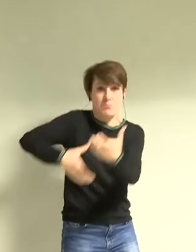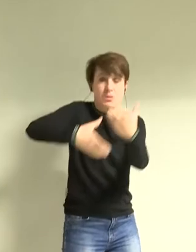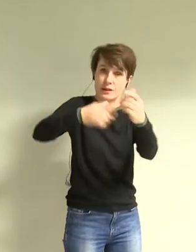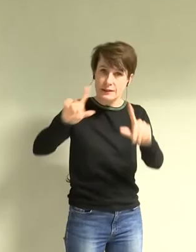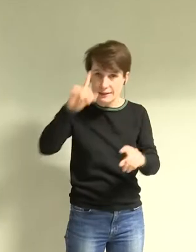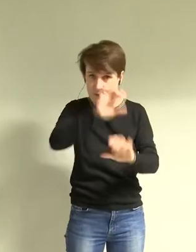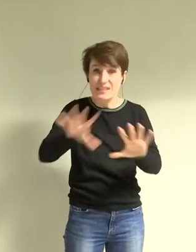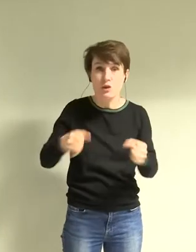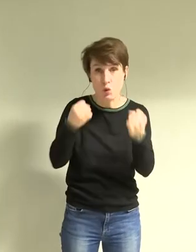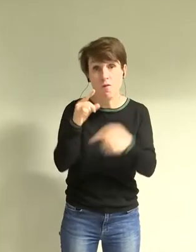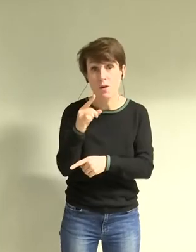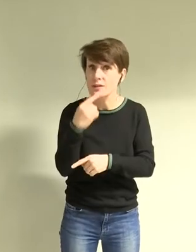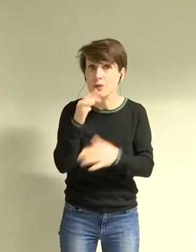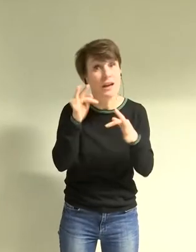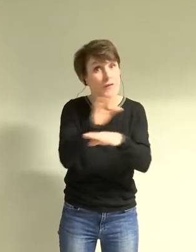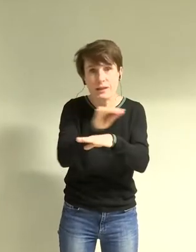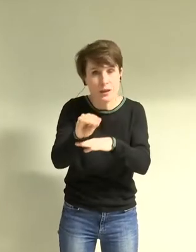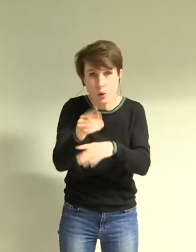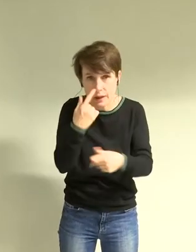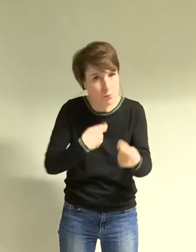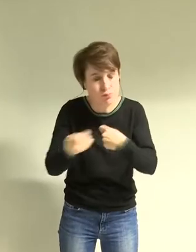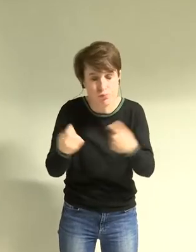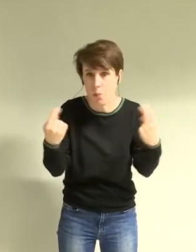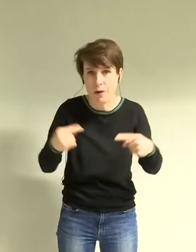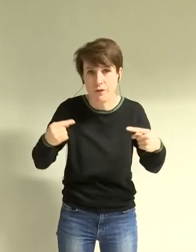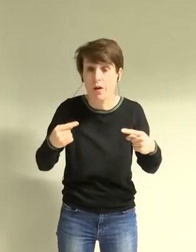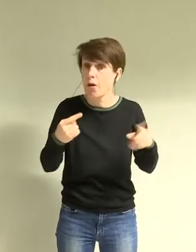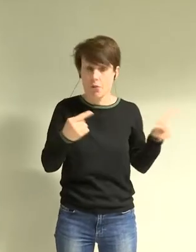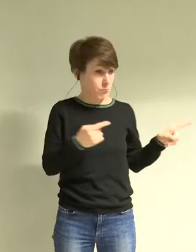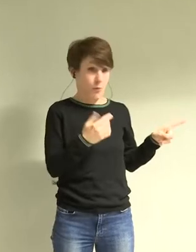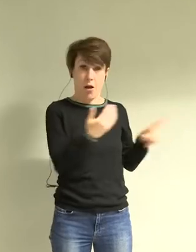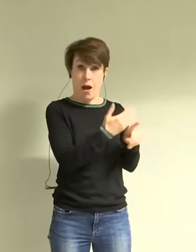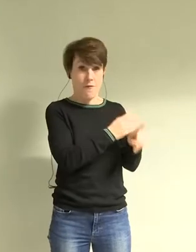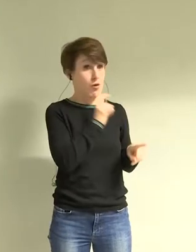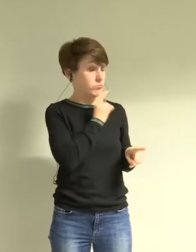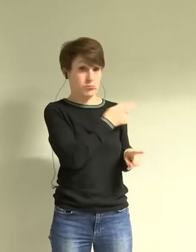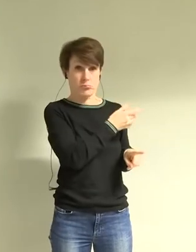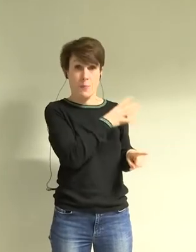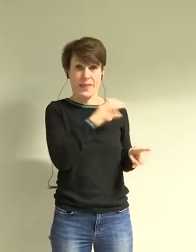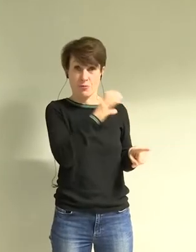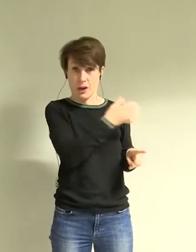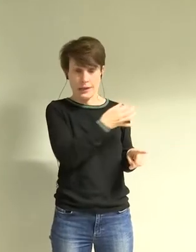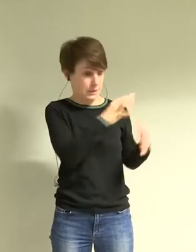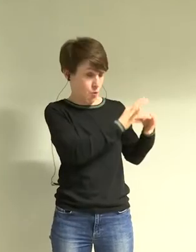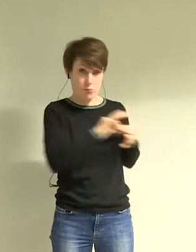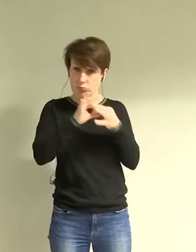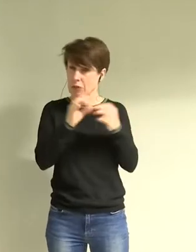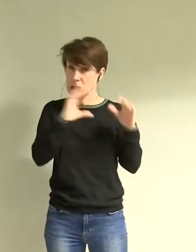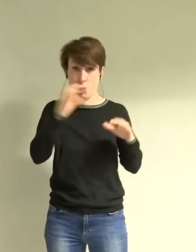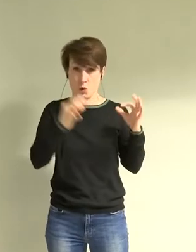jeu je suis complètement d'accord avec ce qui a été dit en amont mince assez mais c'est un rajout